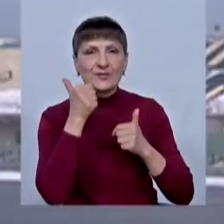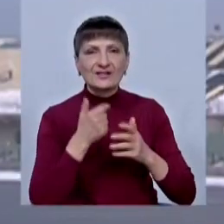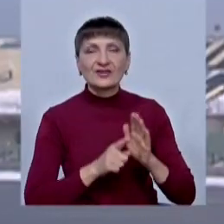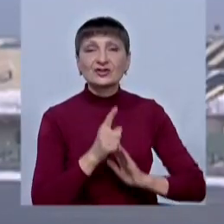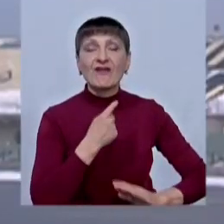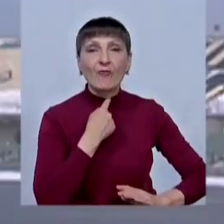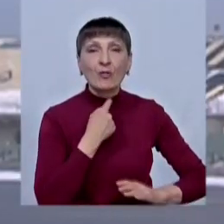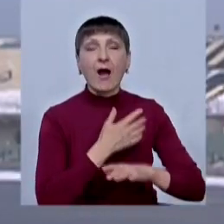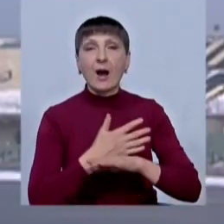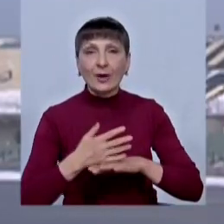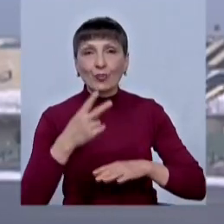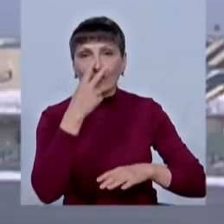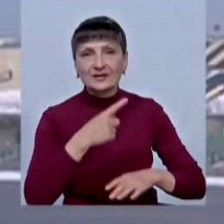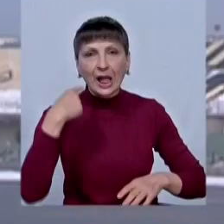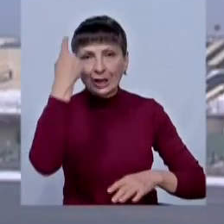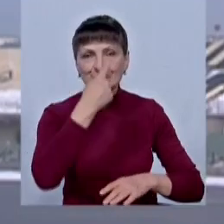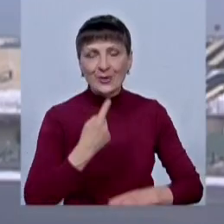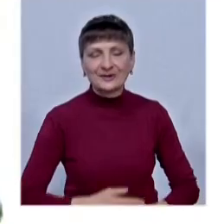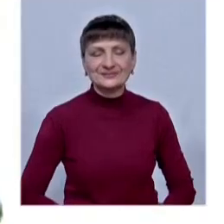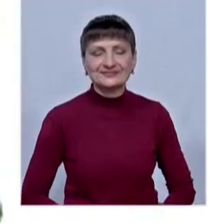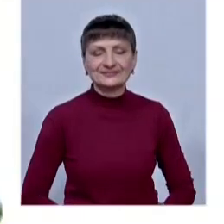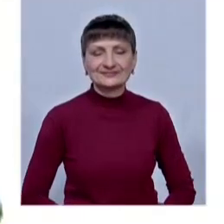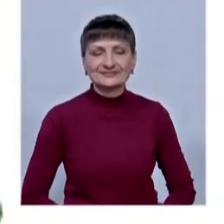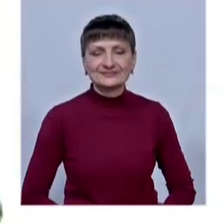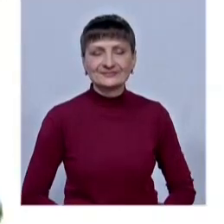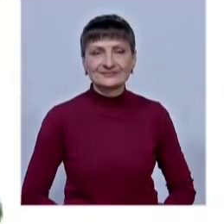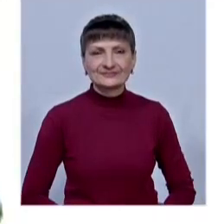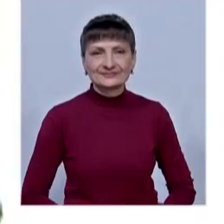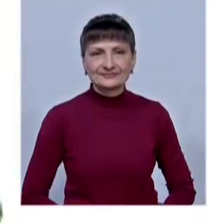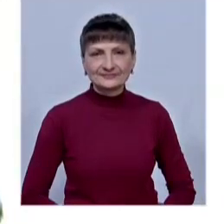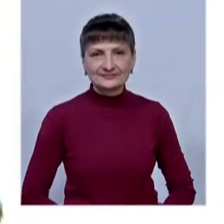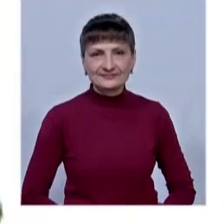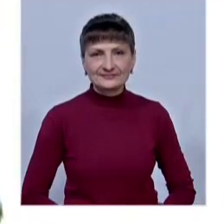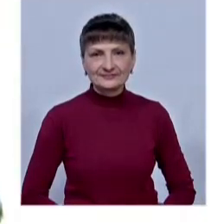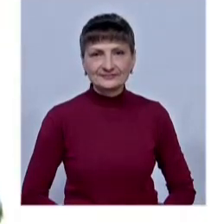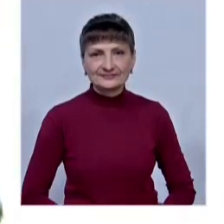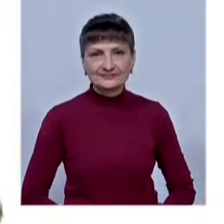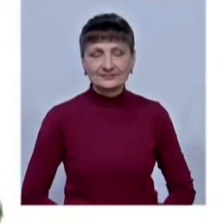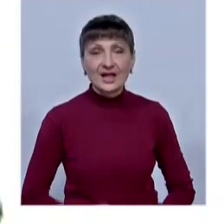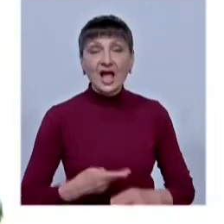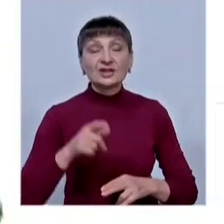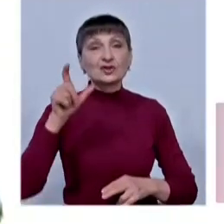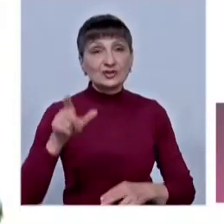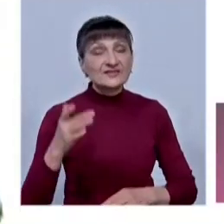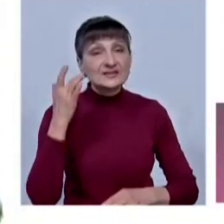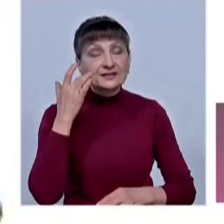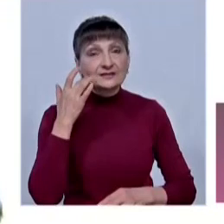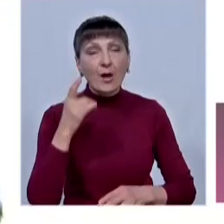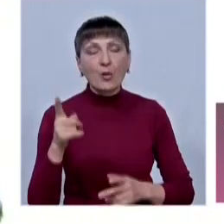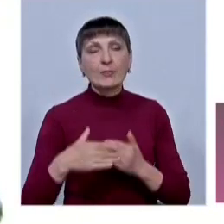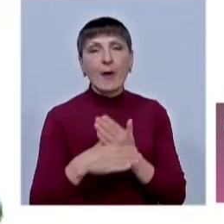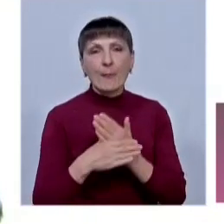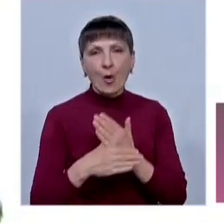голос а только потом в того кому он принадлежит google msg шахматам дарби ракель да я этот человек всегда подставит плечо